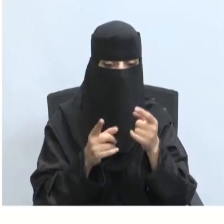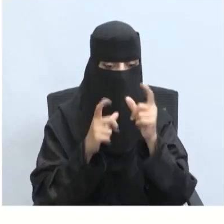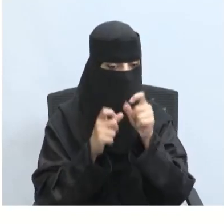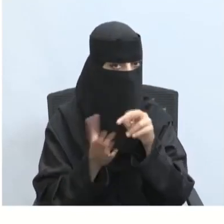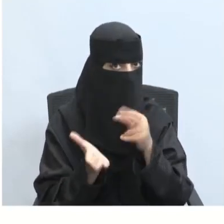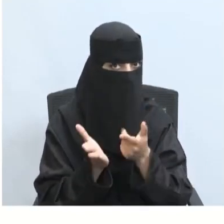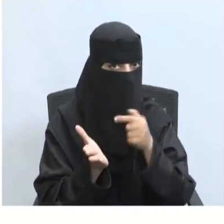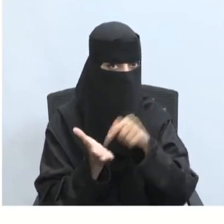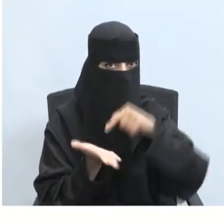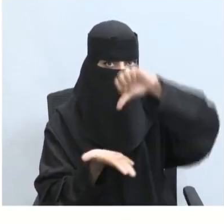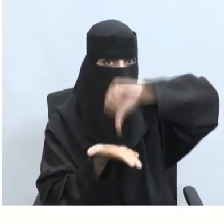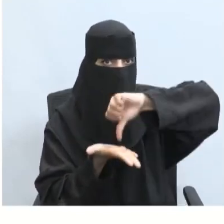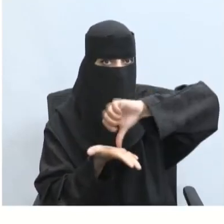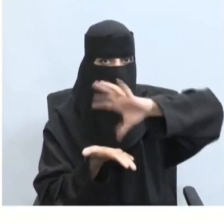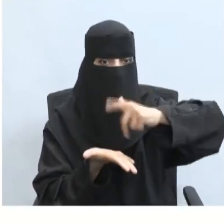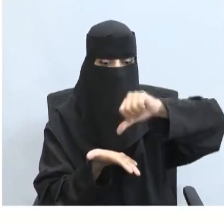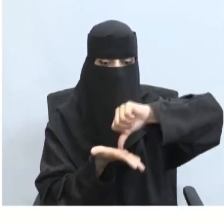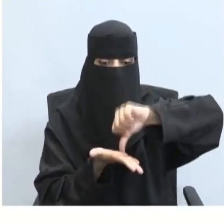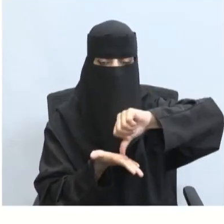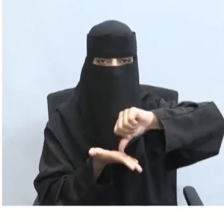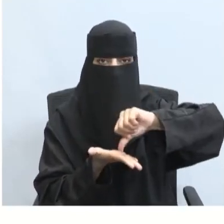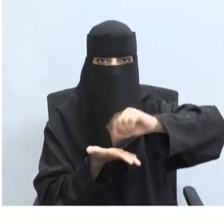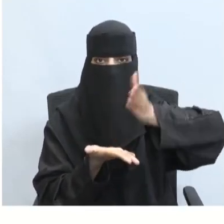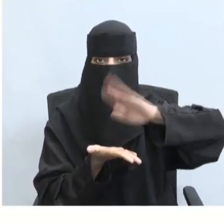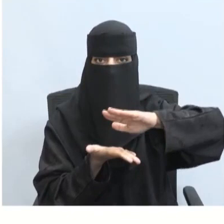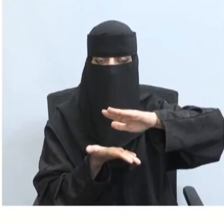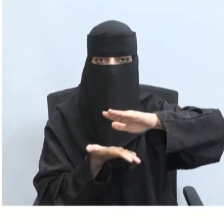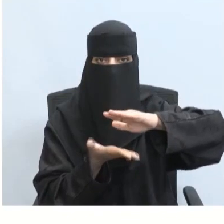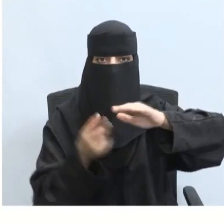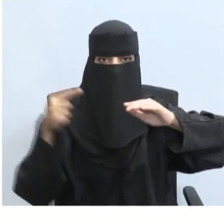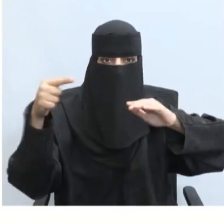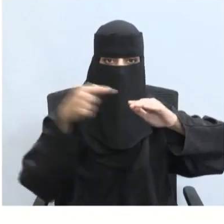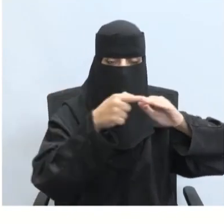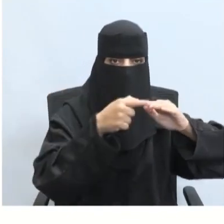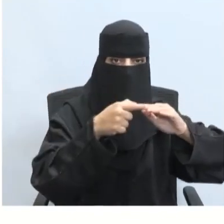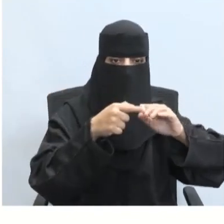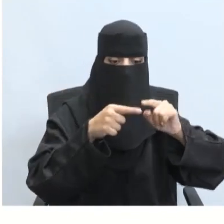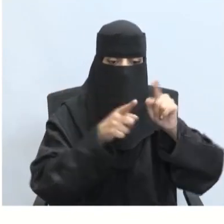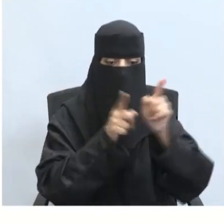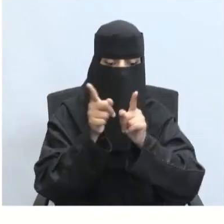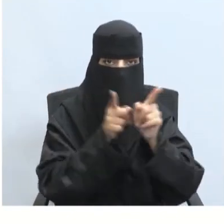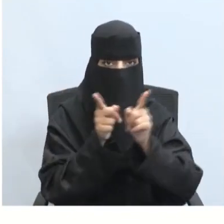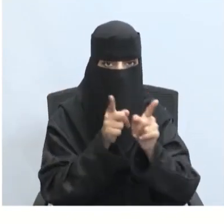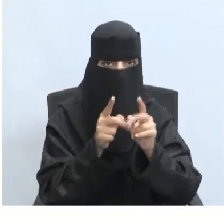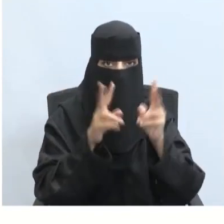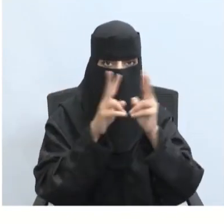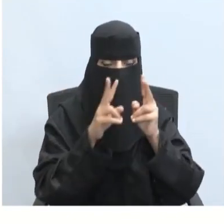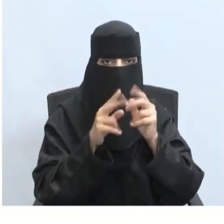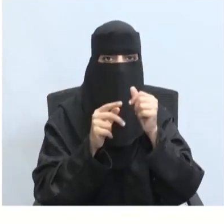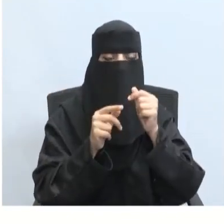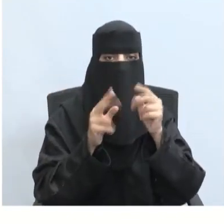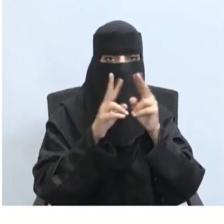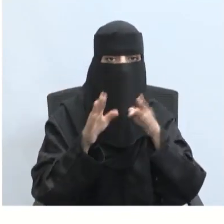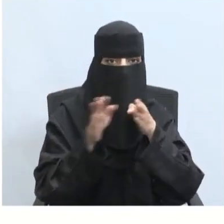نعم احسنت تتكون فيها الصوره على الشبكيه اذا في العين السليمه الصوره تتكون